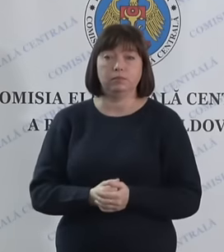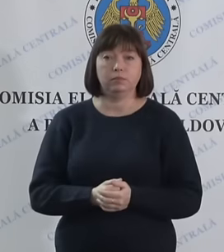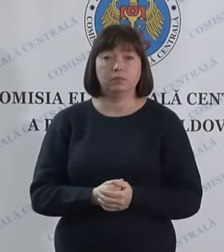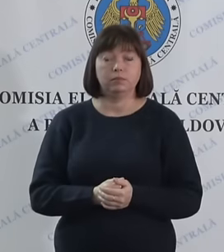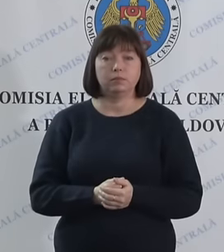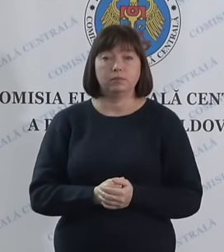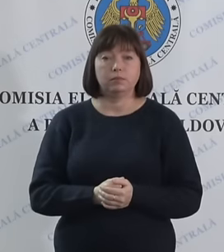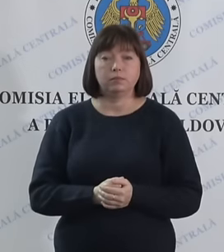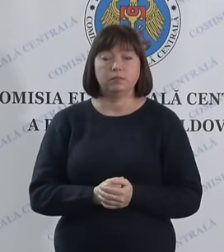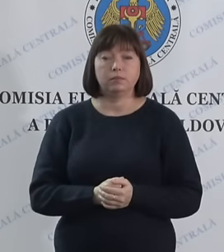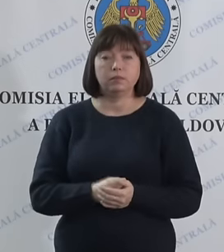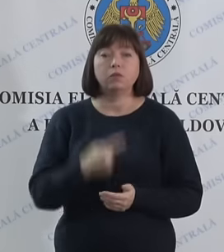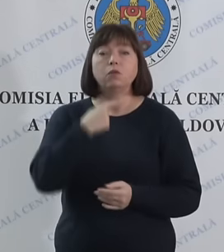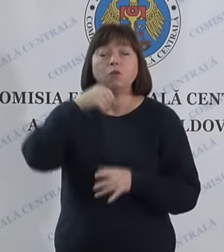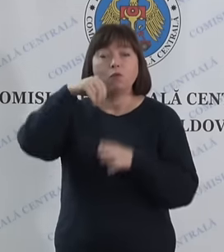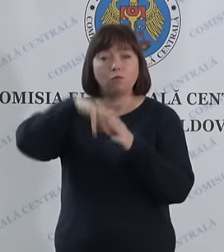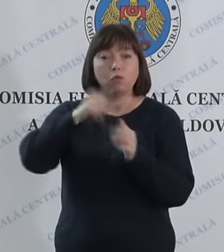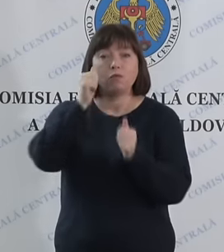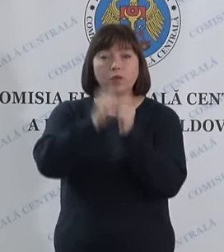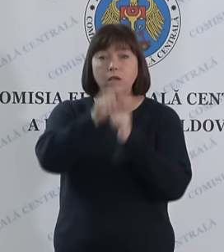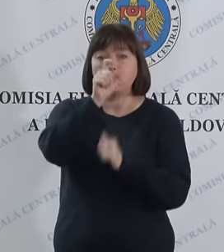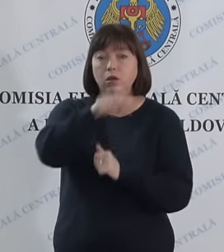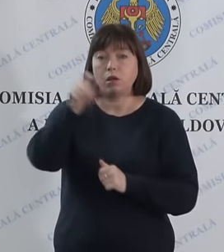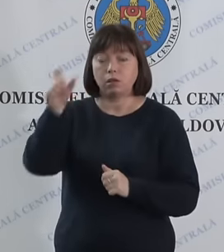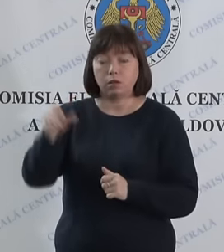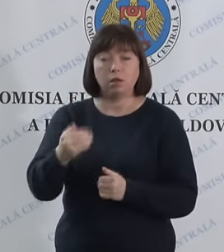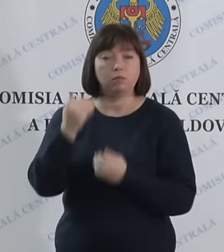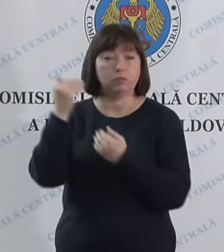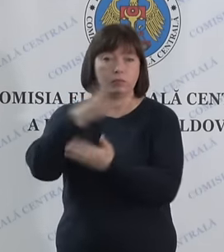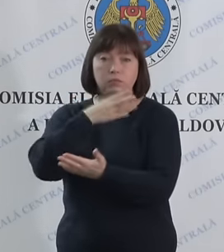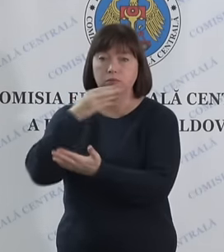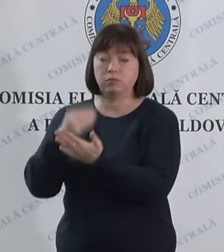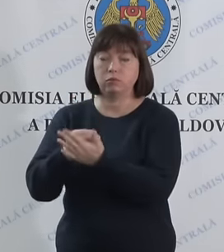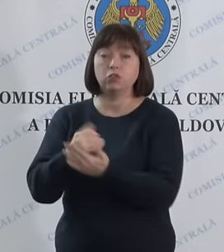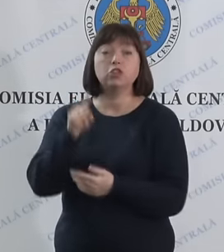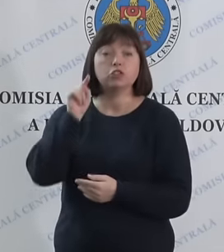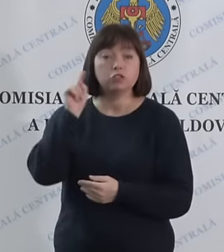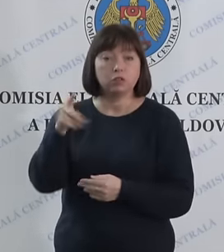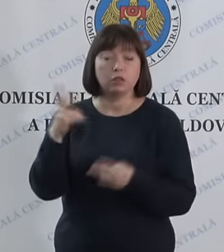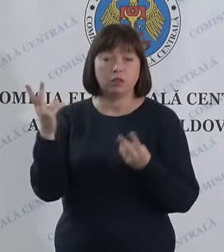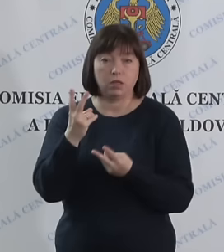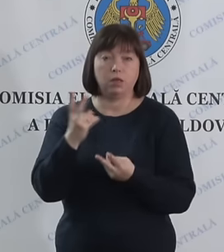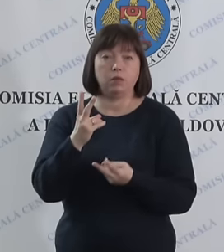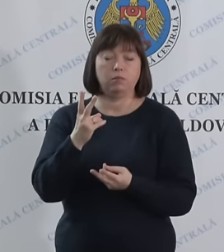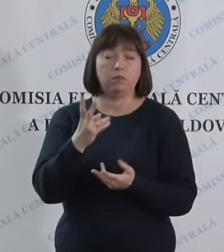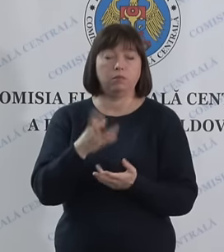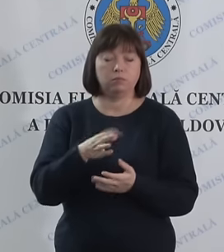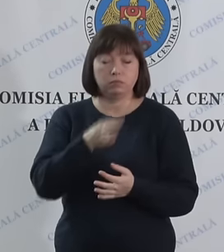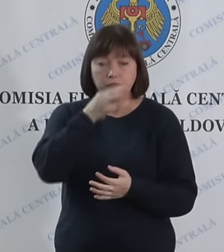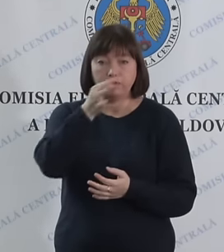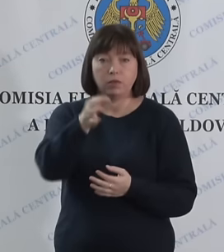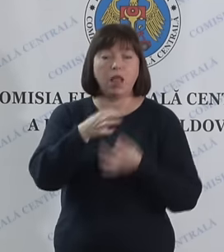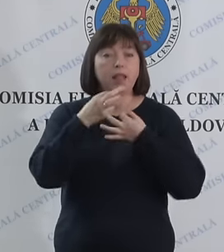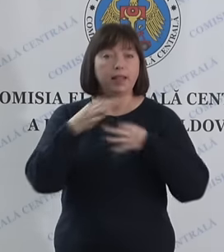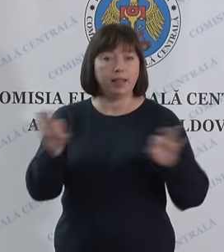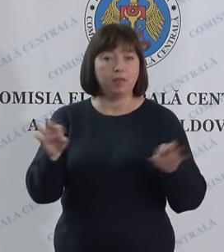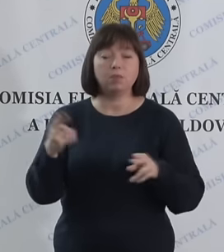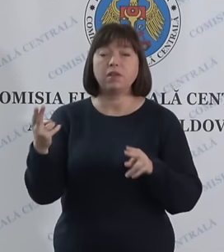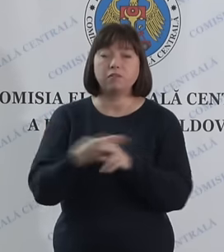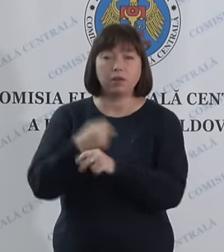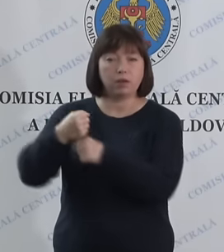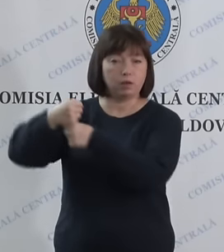alegătorilor. Votul fiecărui alegător îi aparține și acesta trebuie să fie exprimat liber